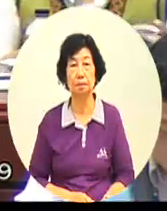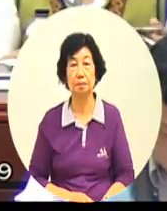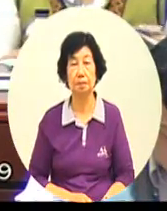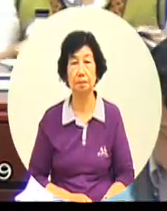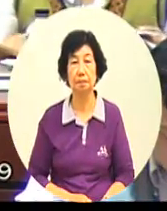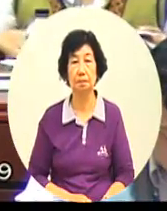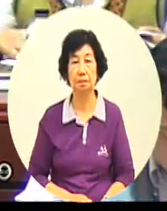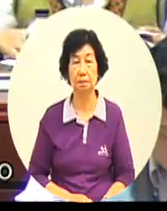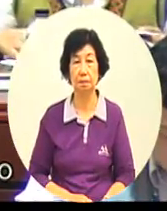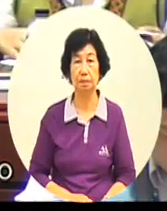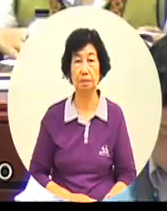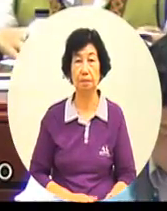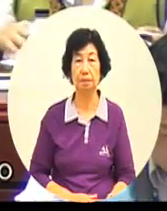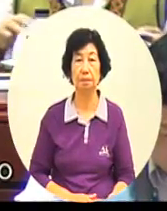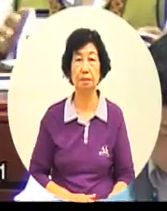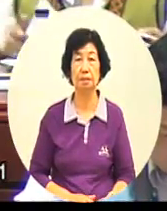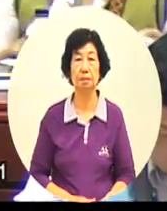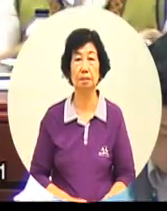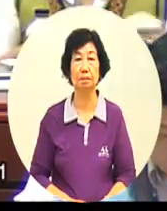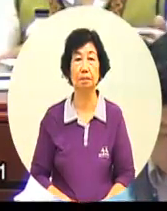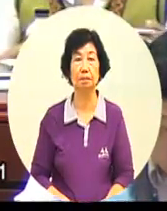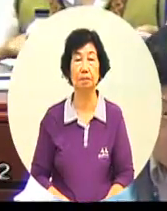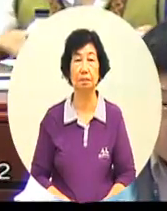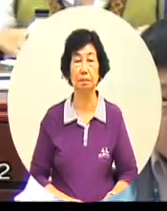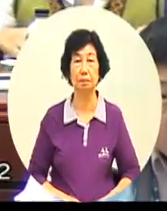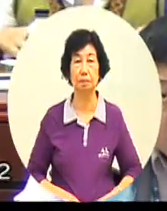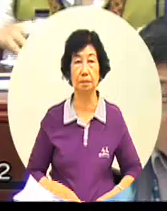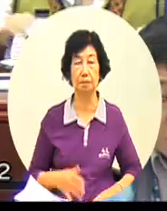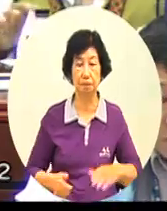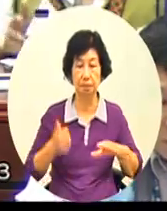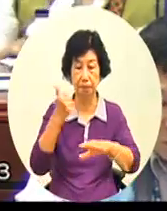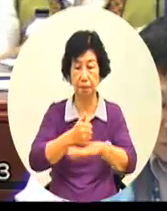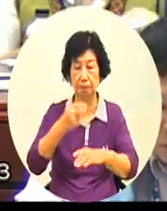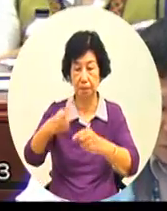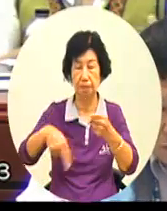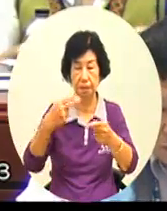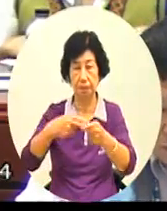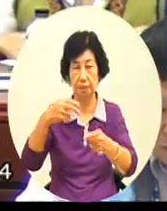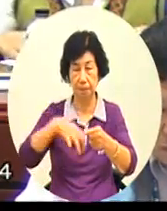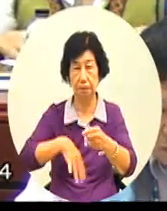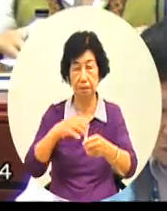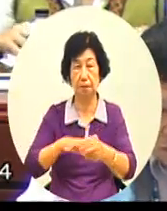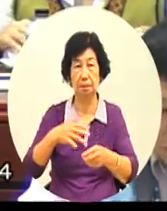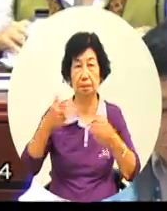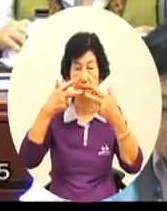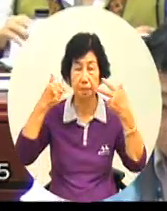我想对我在这两年任内对原乡的整个不管是